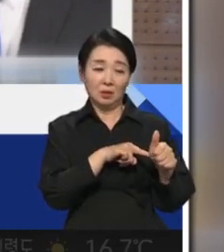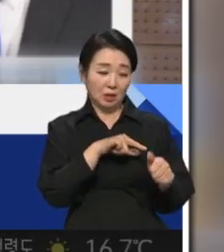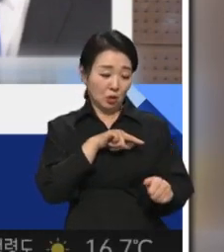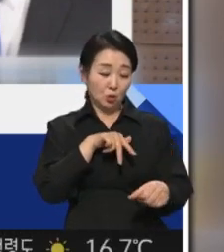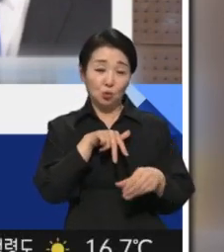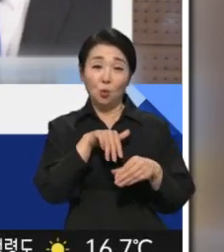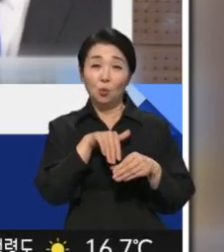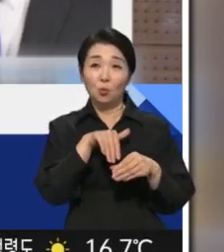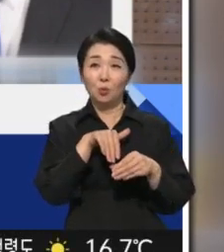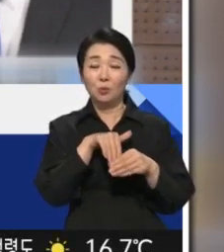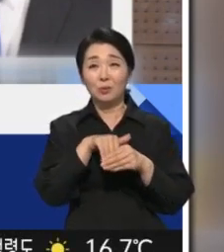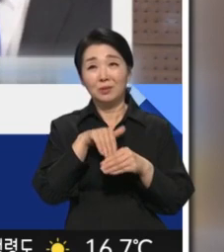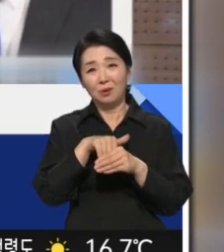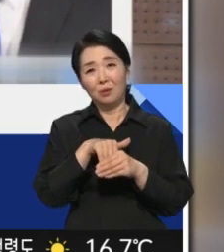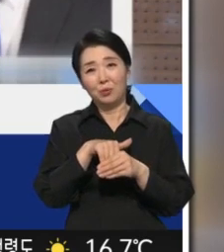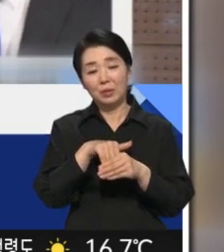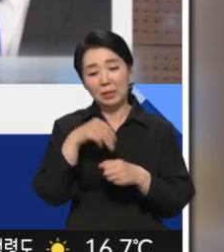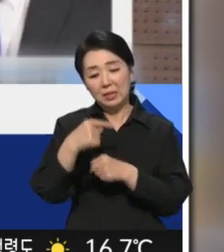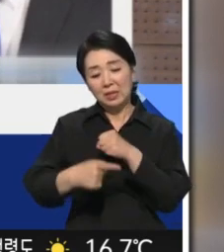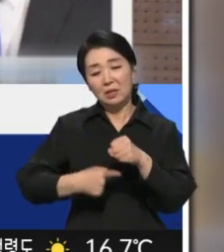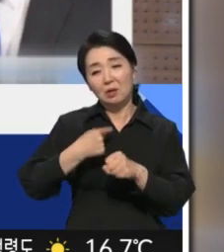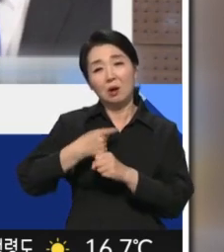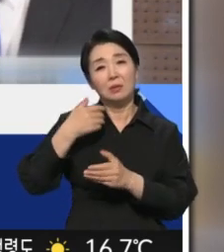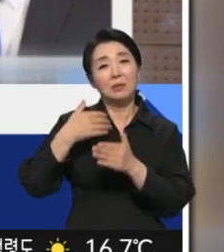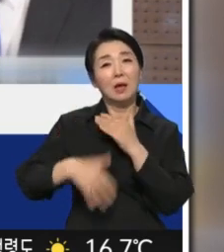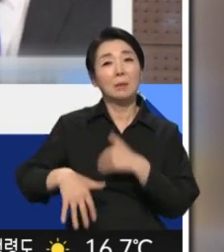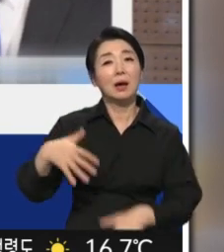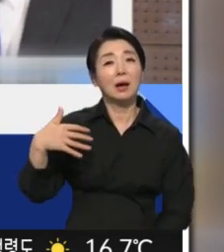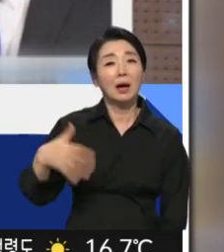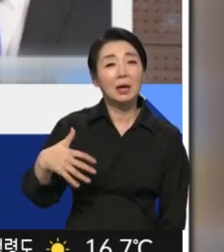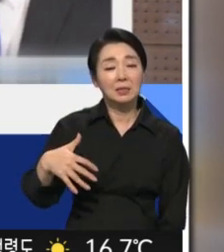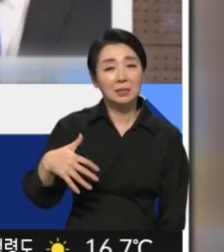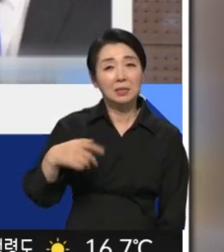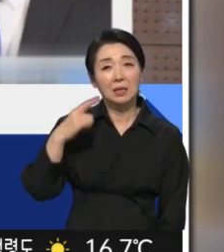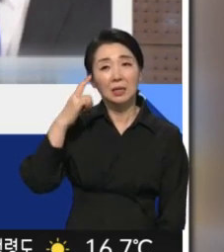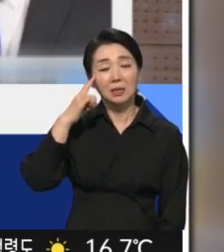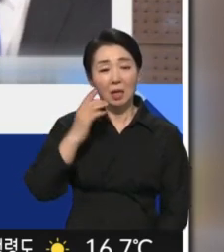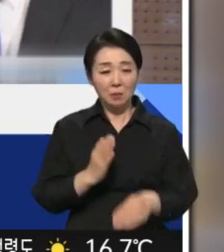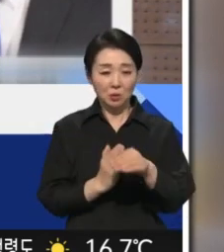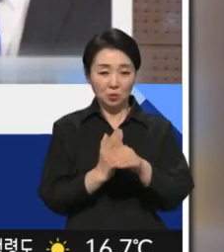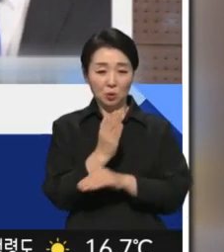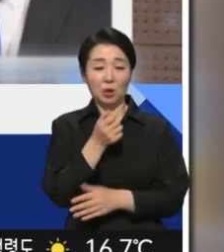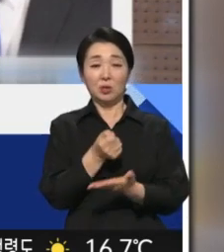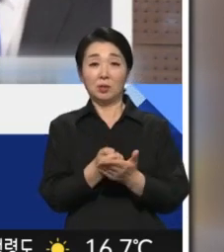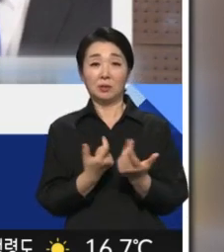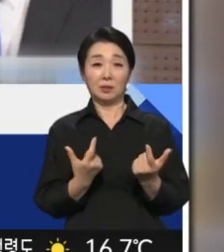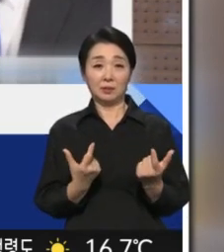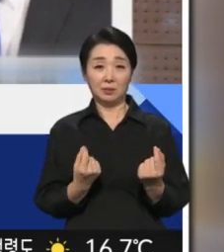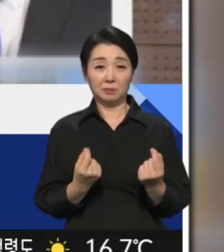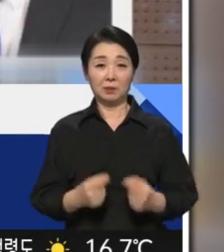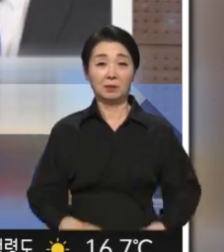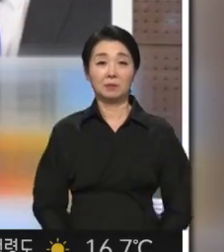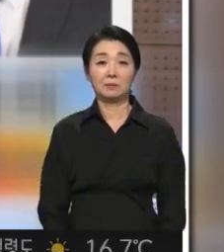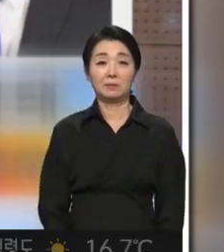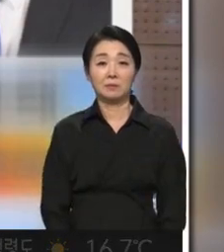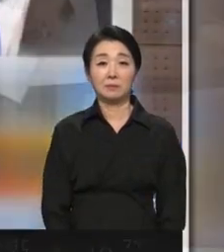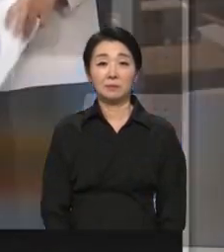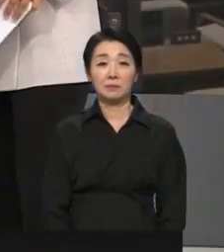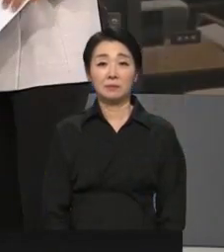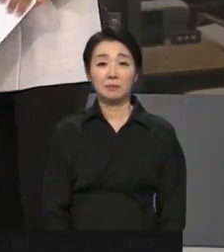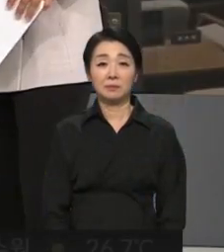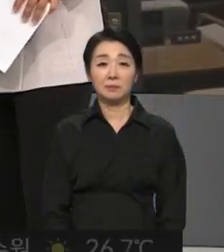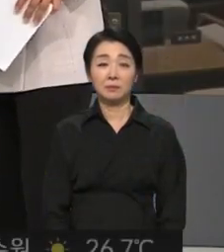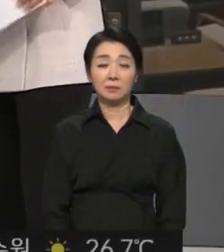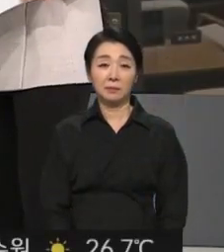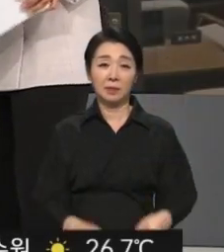않지 않았습니까? 예. 그렇기 때문에 그 이상 제가 말씀드리지 않아도 정말 최고 수준의 결단이라고 말씀드릴 수 있겠습니다. 네,